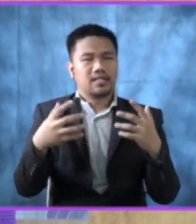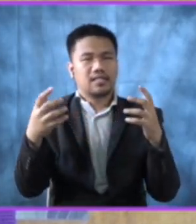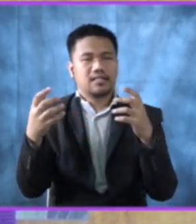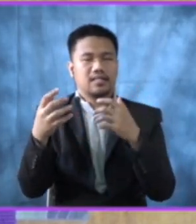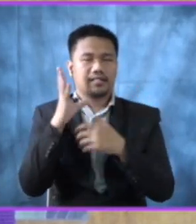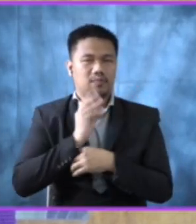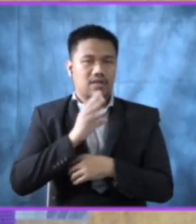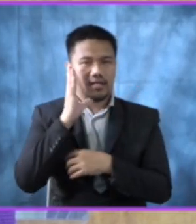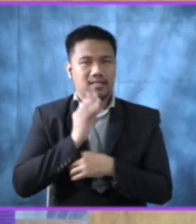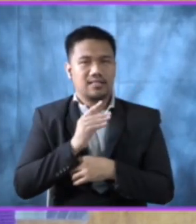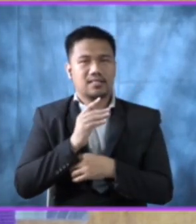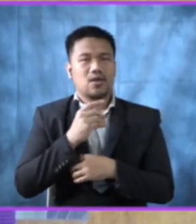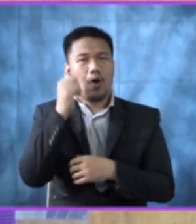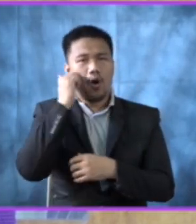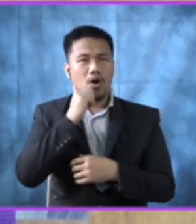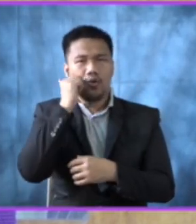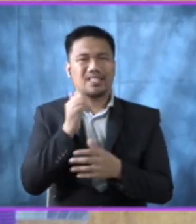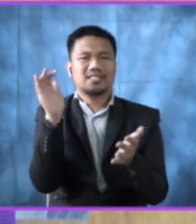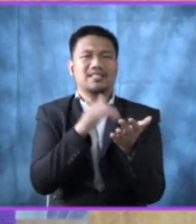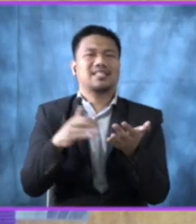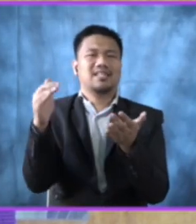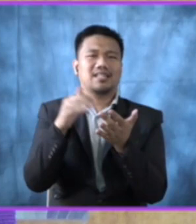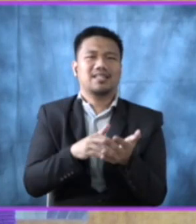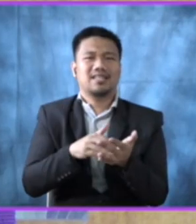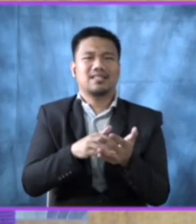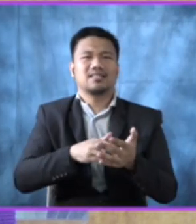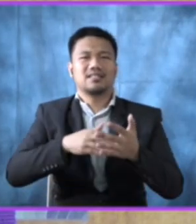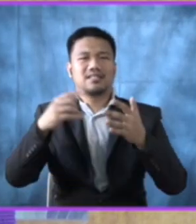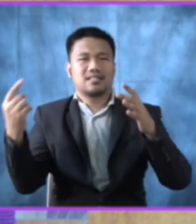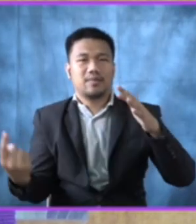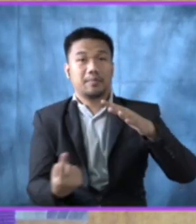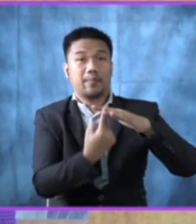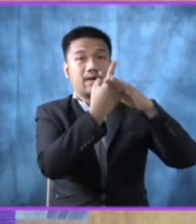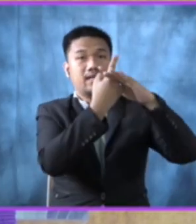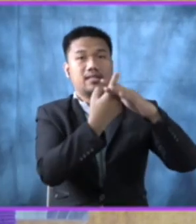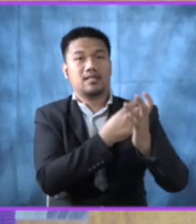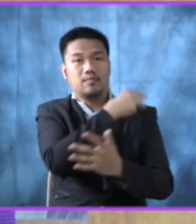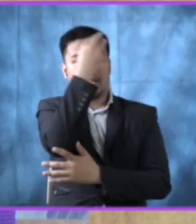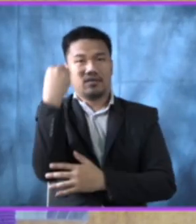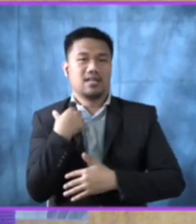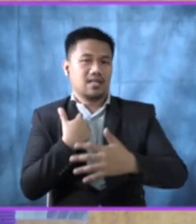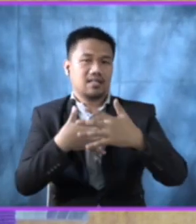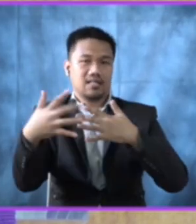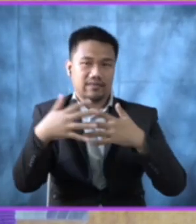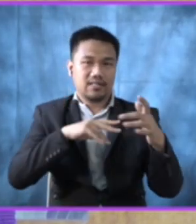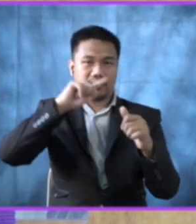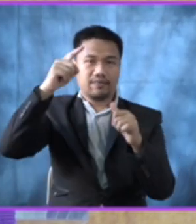sa lahat ng kanyang aparisyon at maging sa unang himalang ginawa ni Kristo.